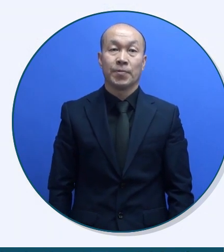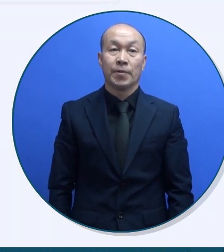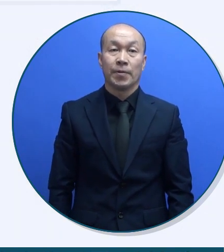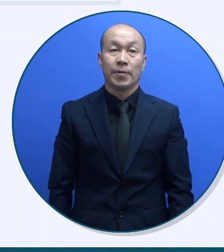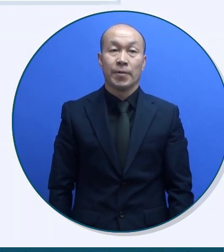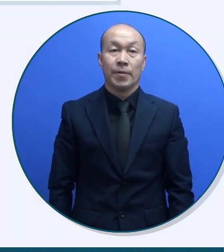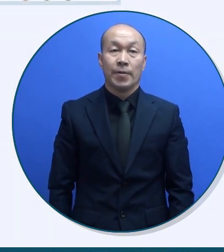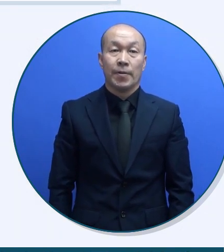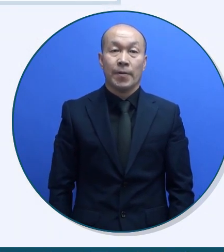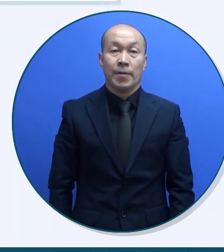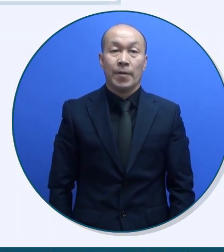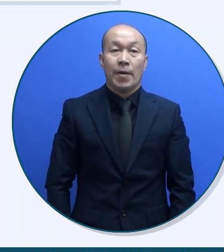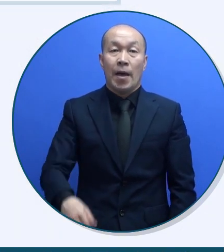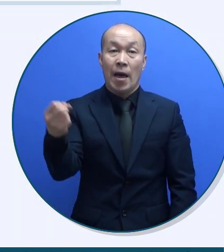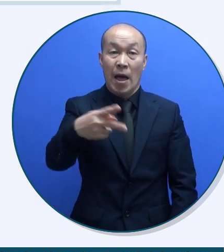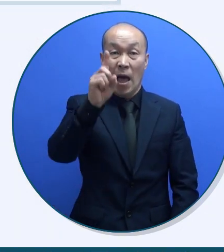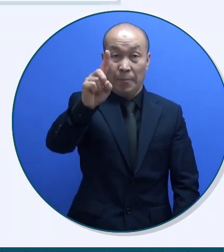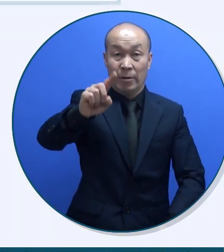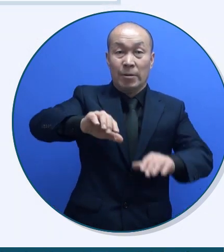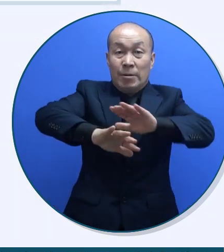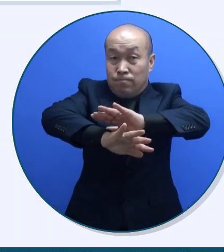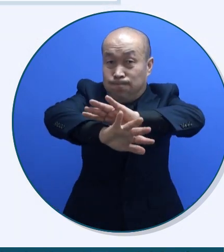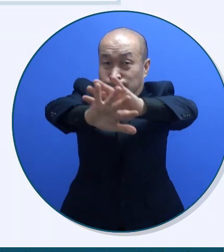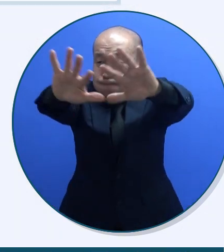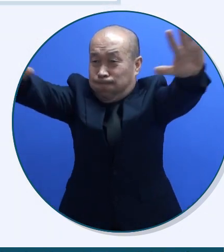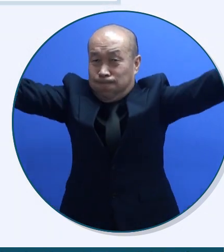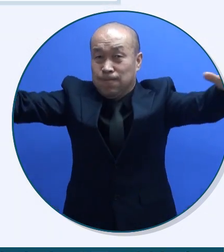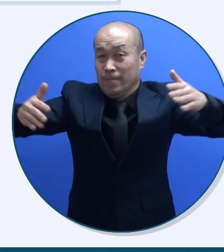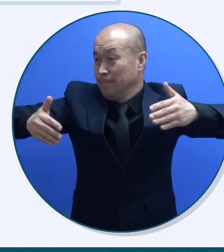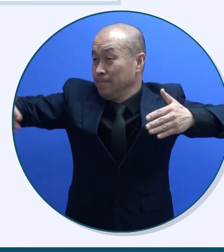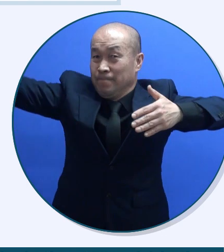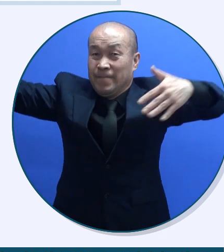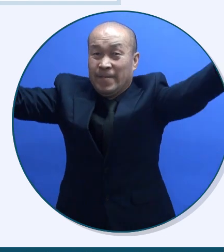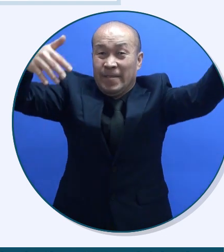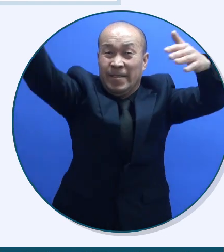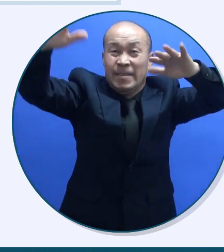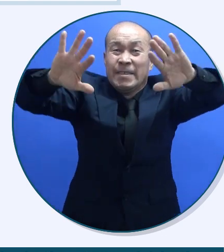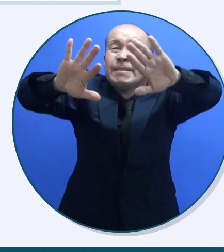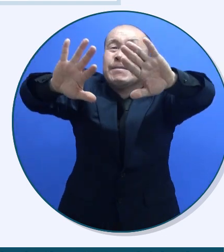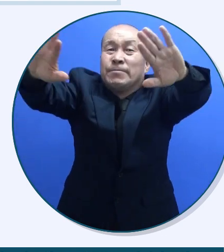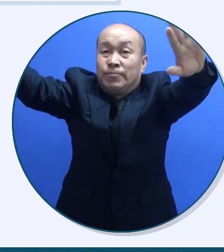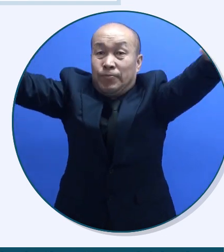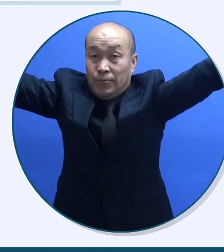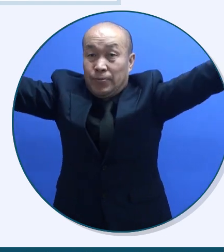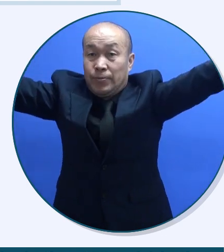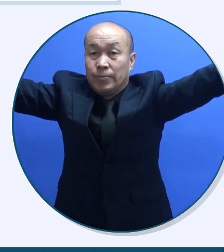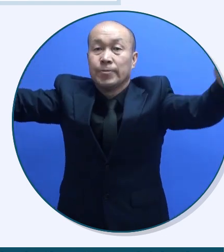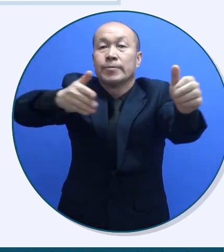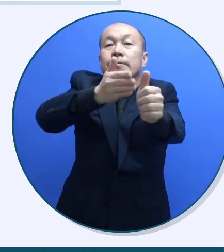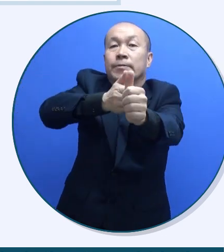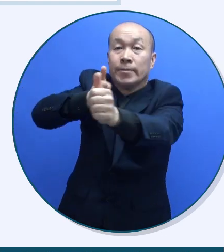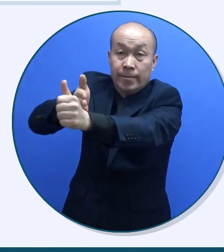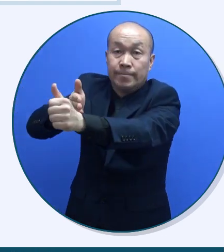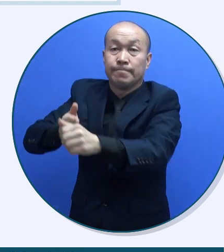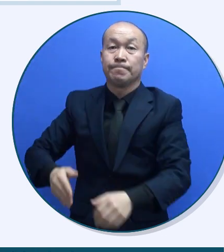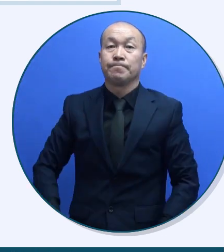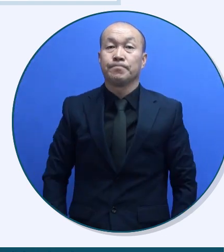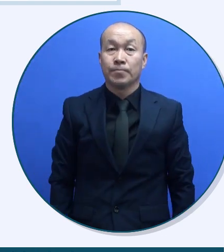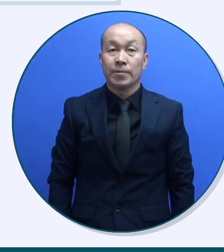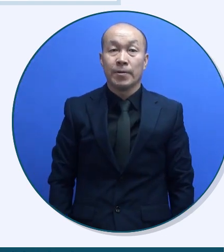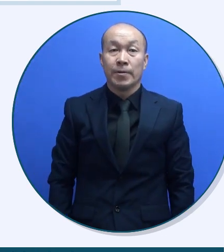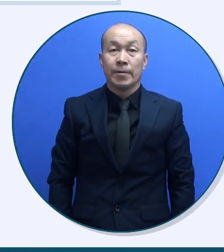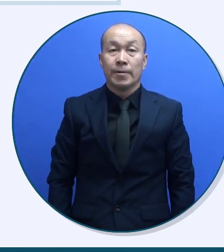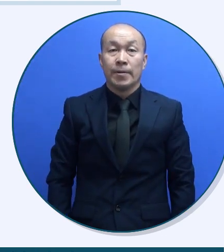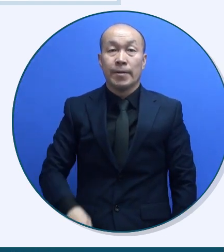이에 맞춰 다시 한번 양팔을 넓게 가로로 휘저으며 환자로부터 떨어지세요를 외치세요.